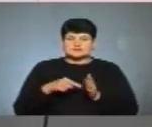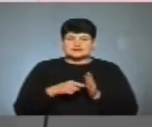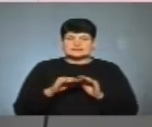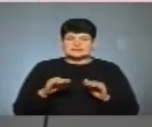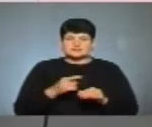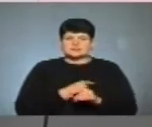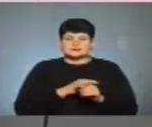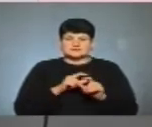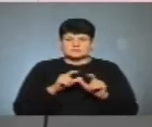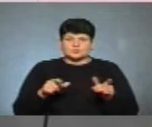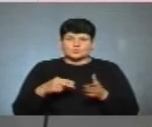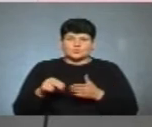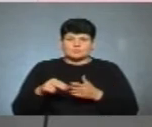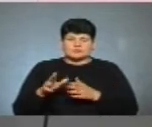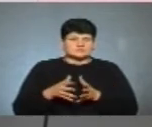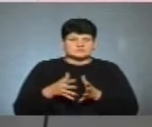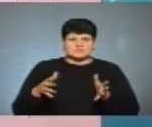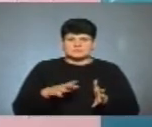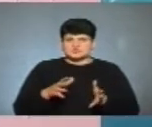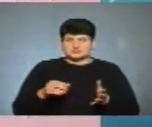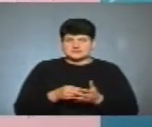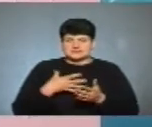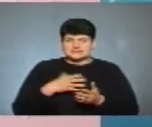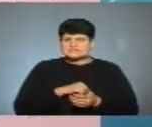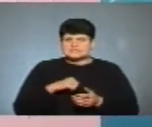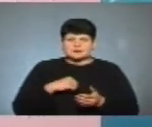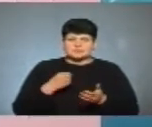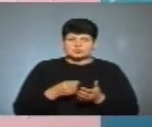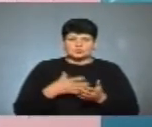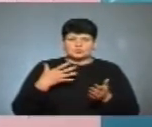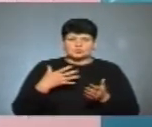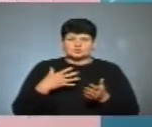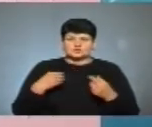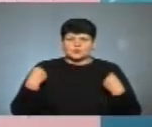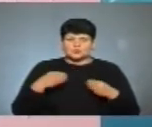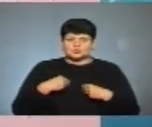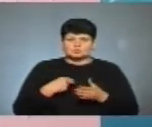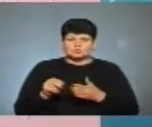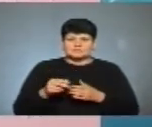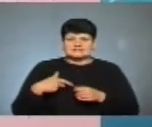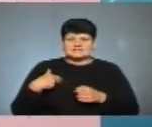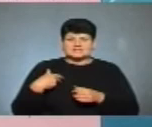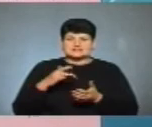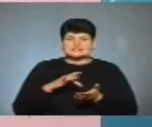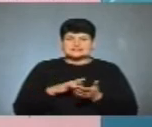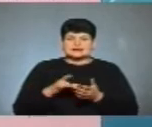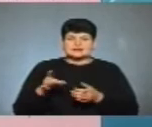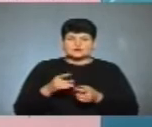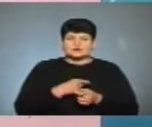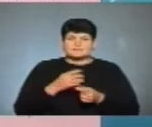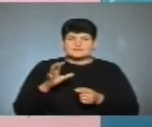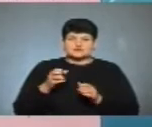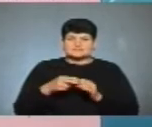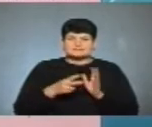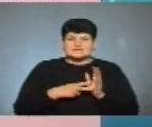комунальна лікарня закуповувала по найбільшій ціні. Найдорожчі тести, найдорожчі костюми купила Залічівська центральна районна лікарня по